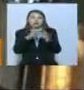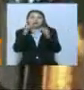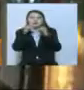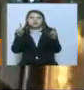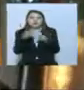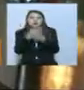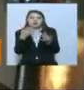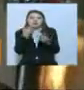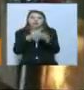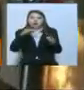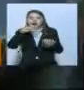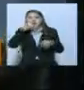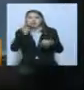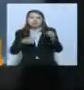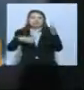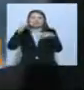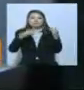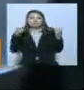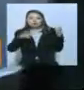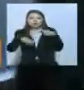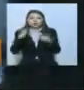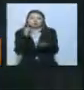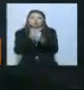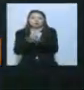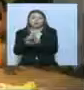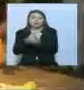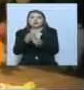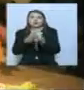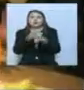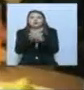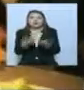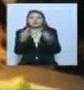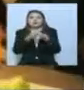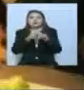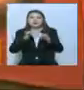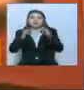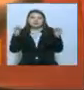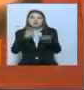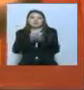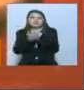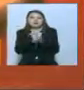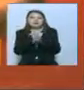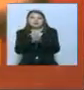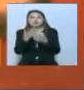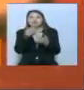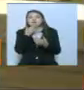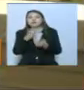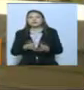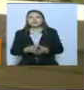для обмена опытом и популяризации тайской кухни в Октау станет еще одним толчком для развития дружеских отношений между